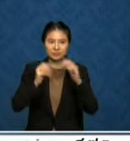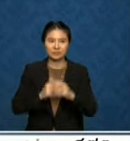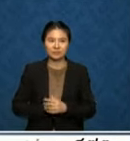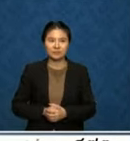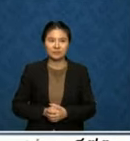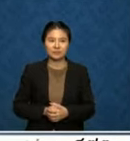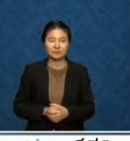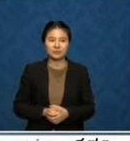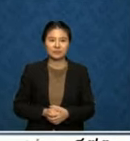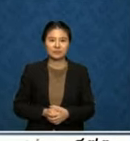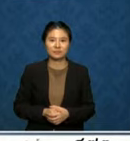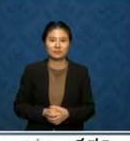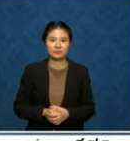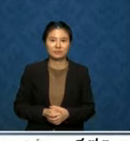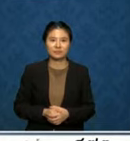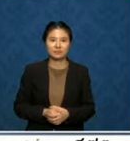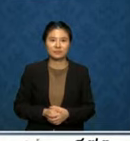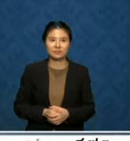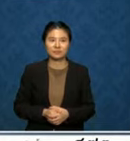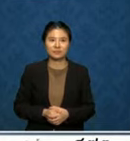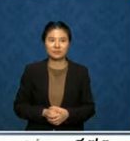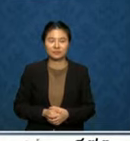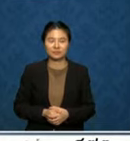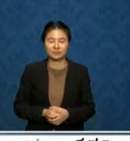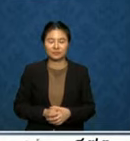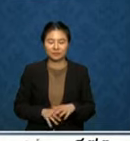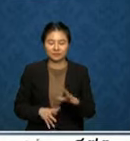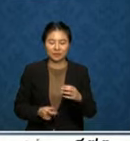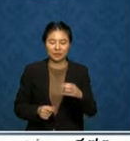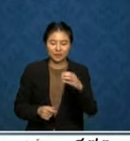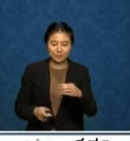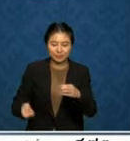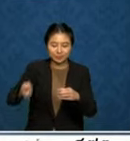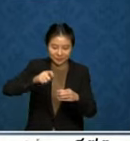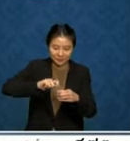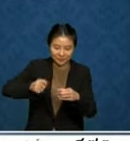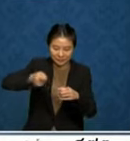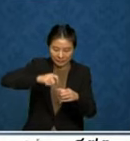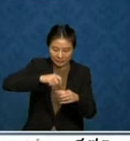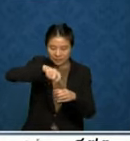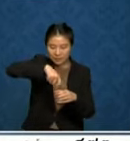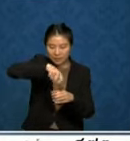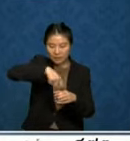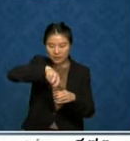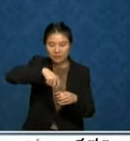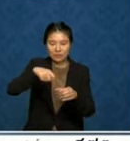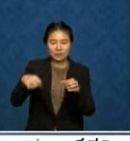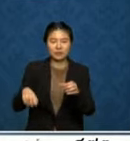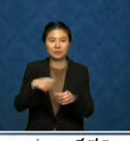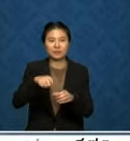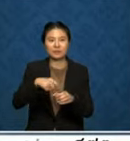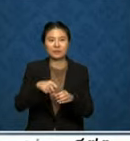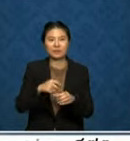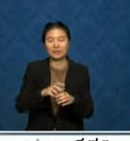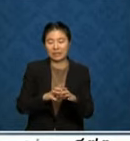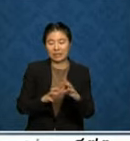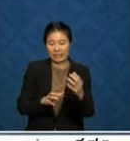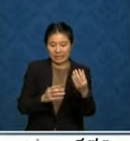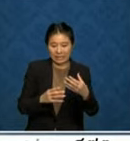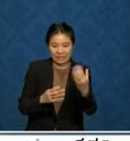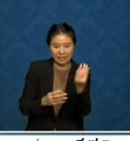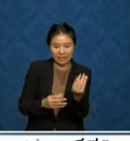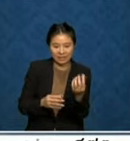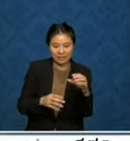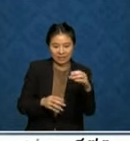อันนี้ก็เป็นพวกที่เรียกว่าคอลลาเจนนะฮะ3ซอง 2,290